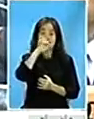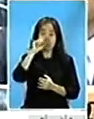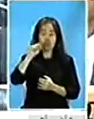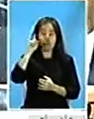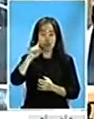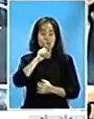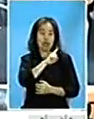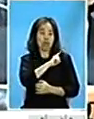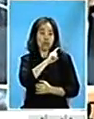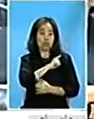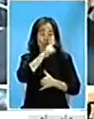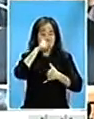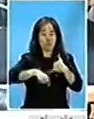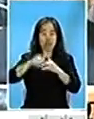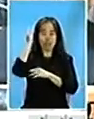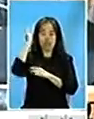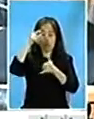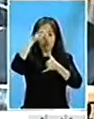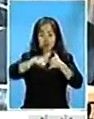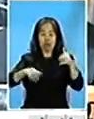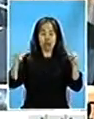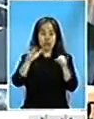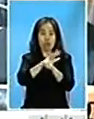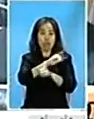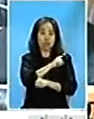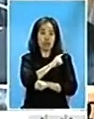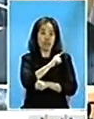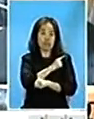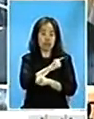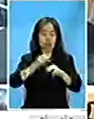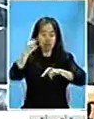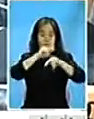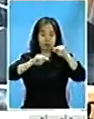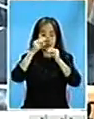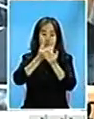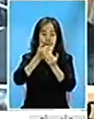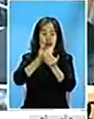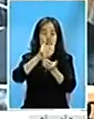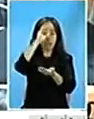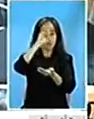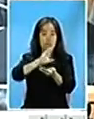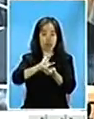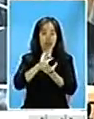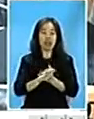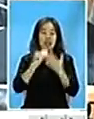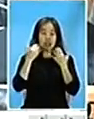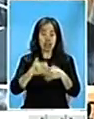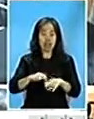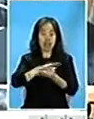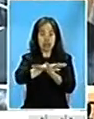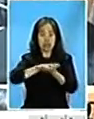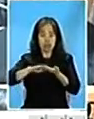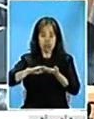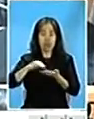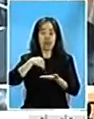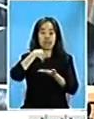น้าที่ของเขาให้ครบถ้วนสมบูรณ์แทนประชาชนในการตรวจสอบงบประมาณเท่านั้นเองครับและทุกอย่างจะราบรื่นเรียบร้อยครับขออนุ